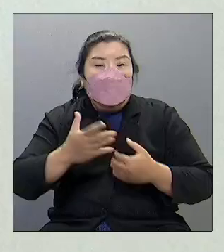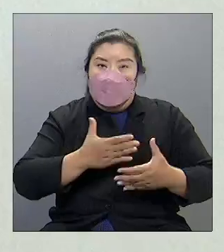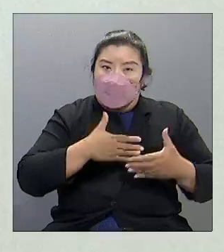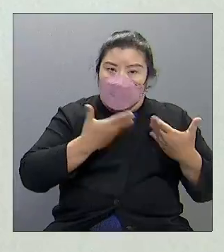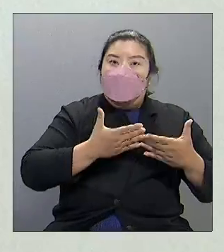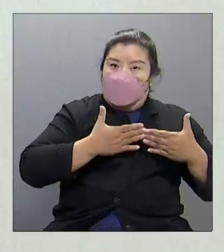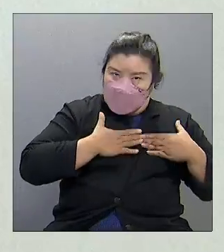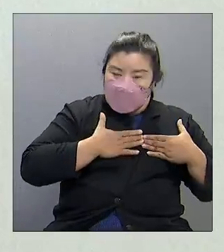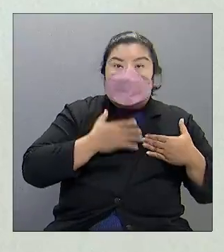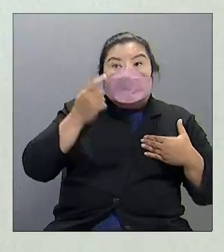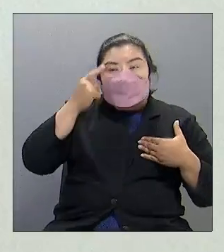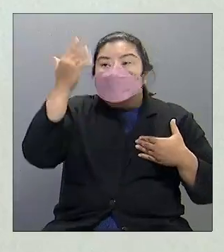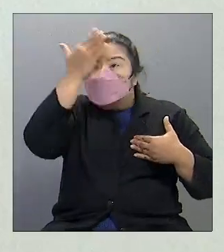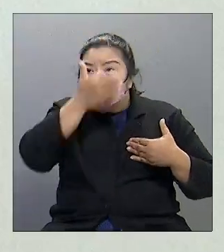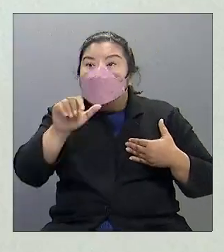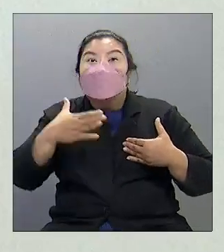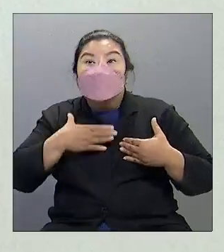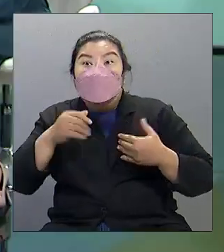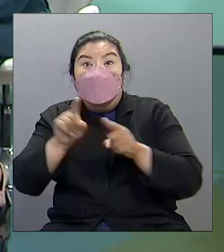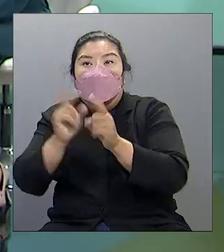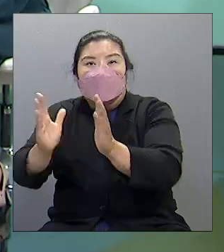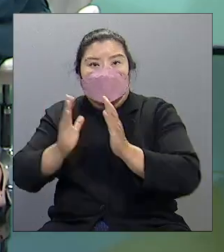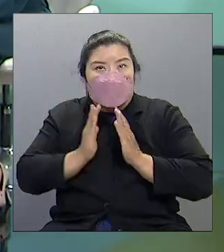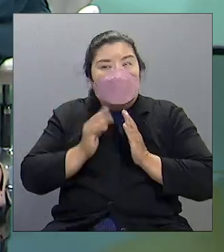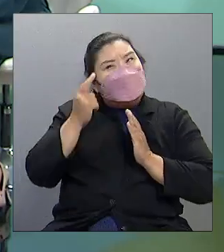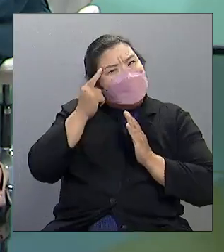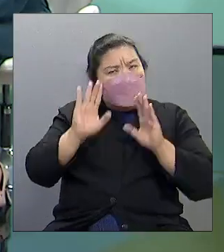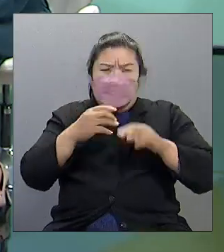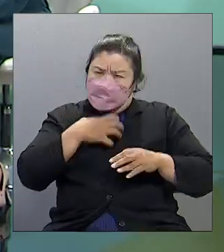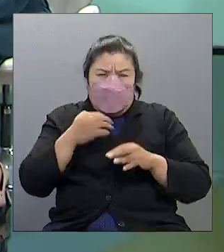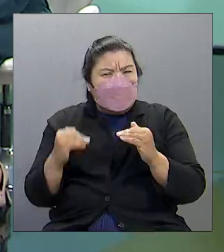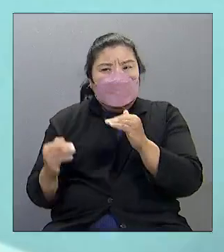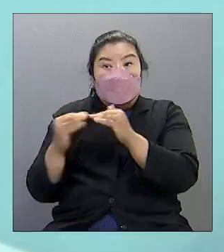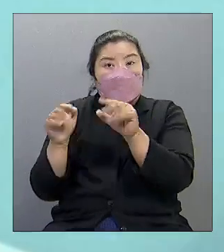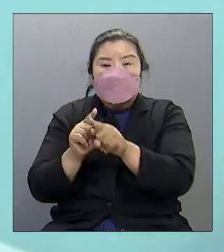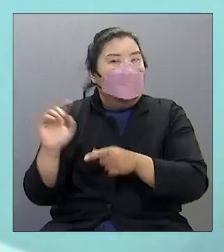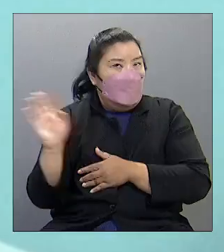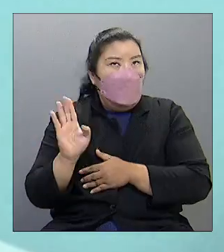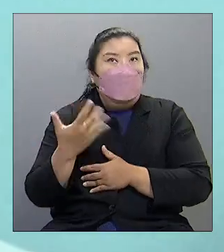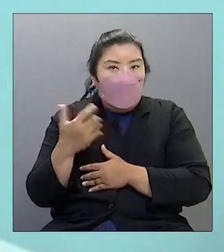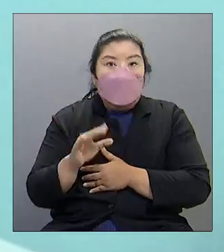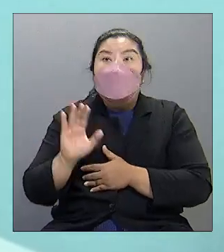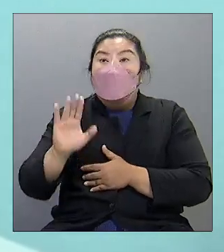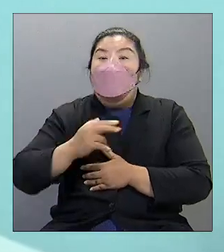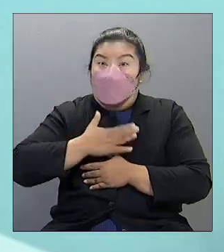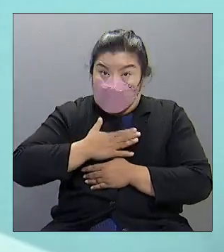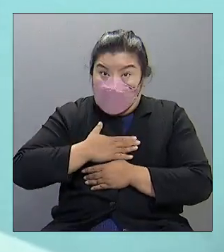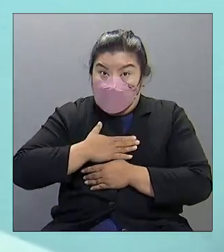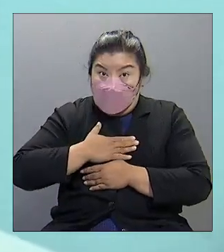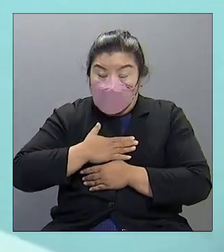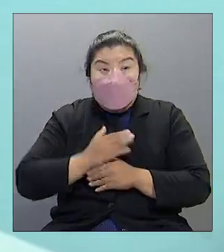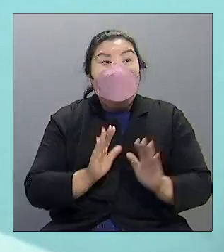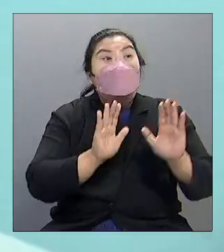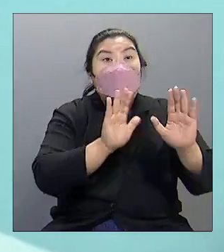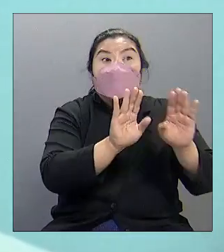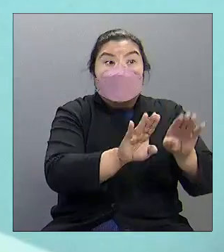เราสวยอย่าเอความสวยวามชบคนอื่นมาเป็บันทัดหารหอเปไมมทดในการวัดชีวตของเราแตเราตไม่เอาไม้ปั Alleg. ของตาเองไปวดชีวตคนอื่